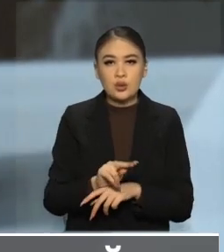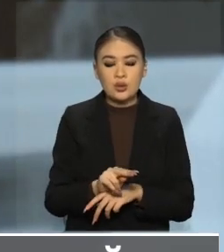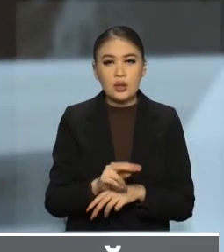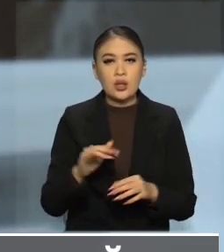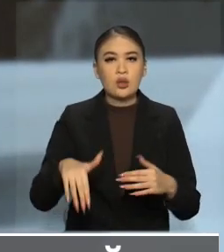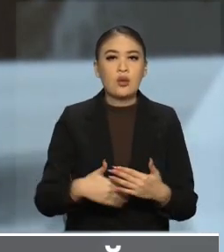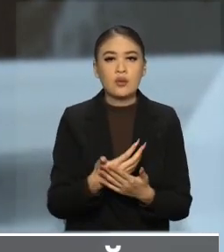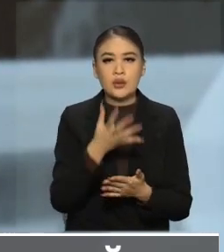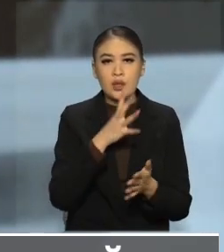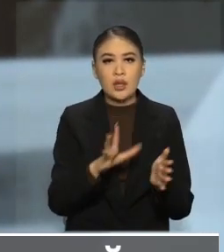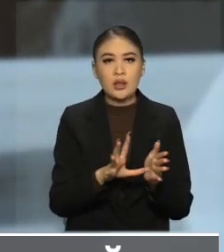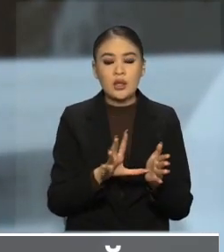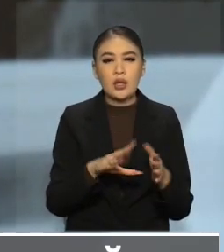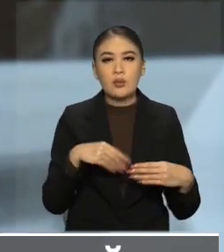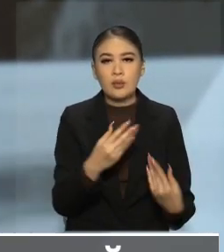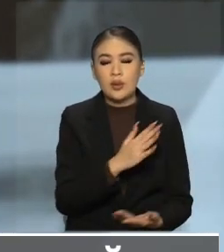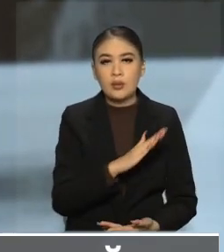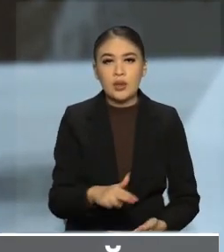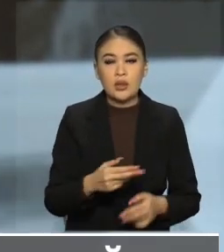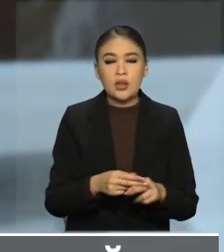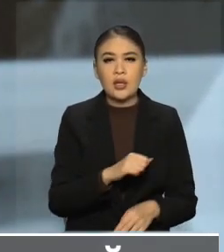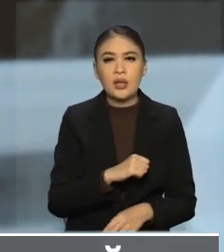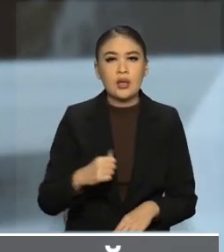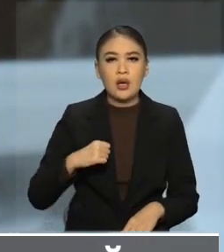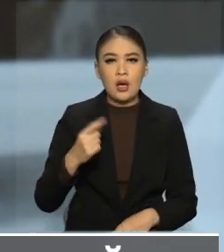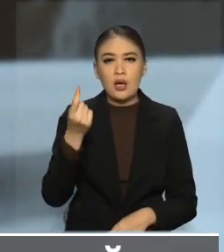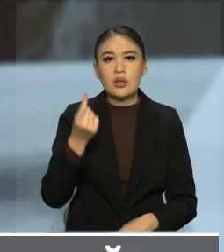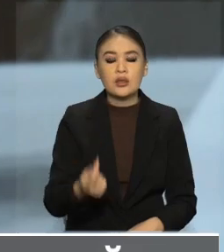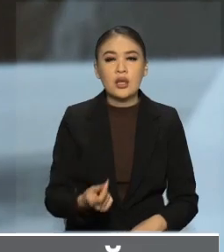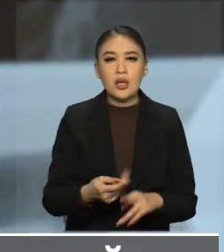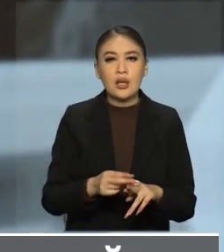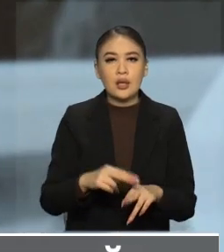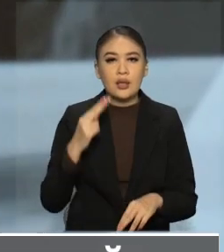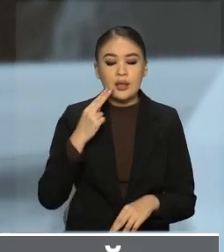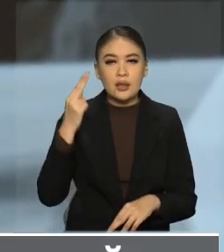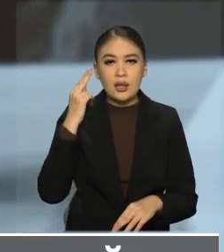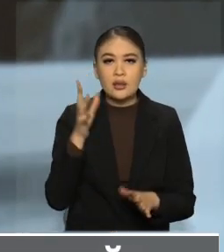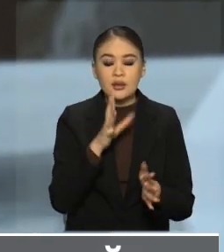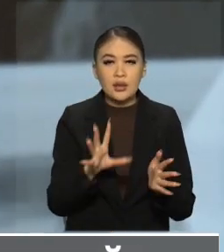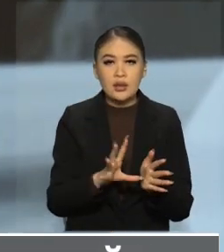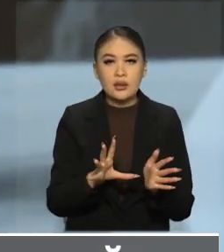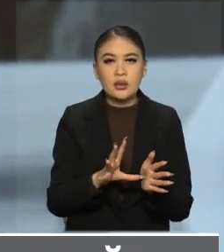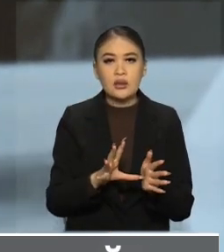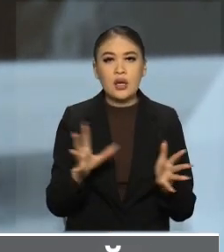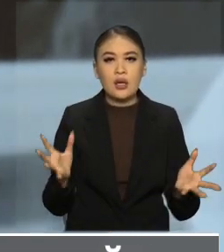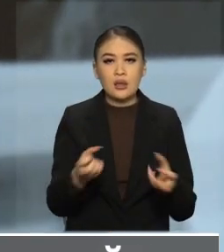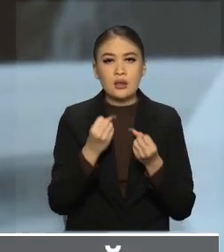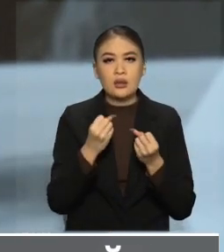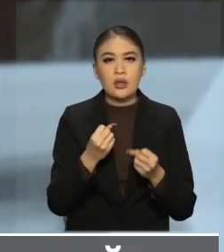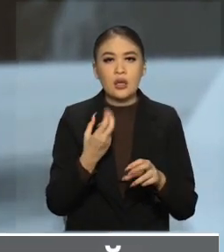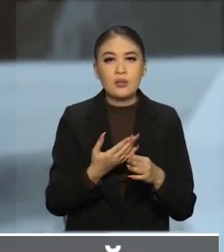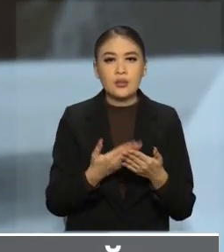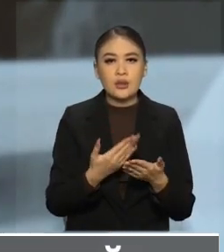келмеген. Жөнде сатып алса да, ең арзан Қытай техникасын басқа техникаларды алады.